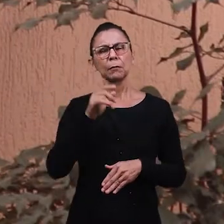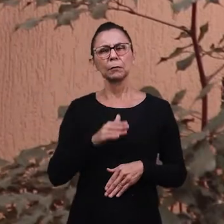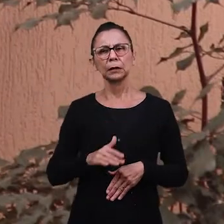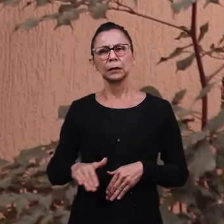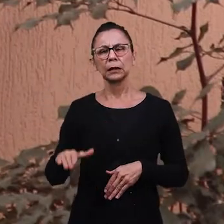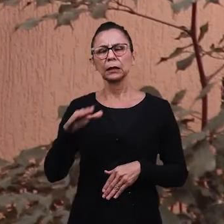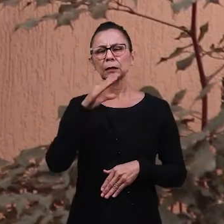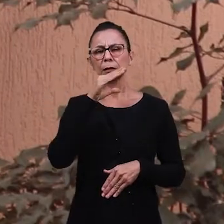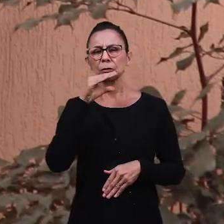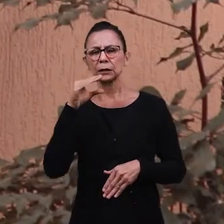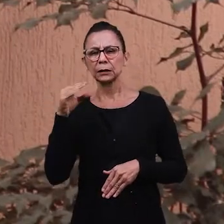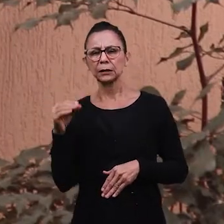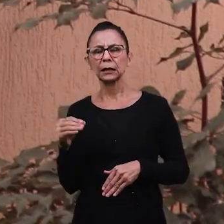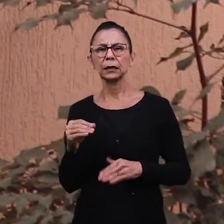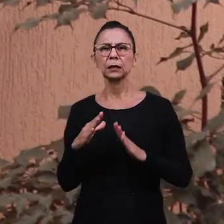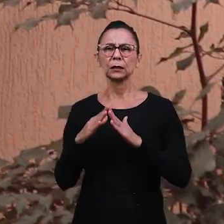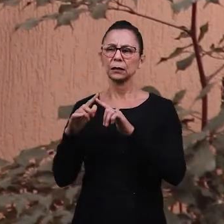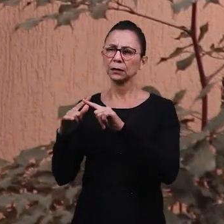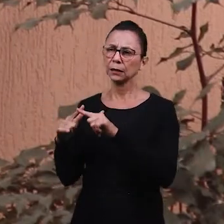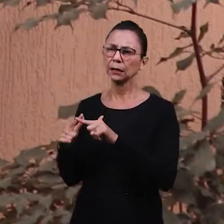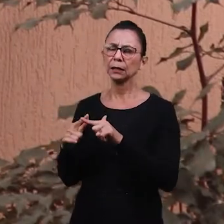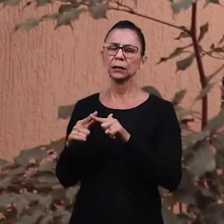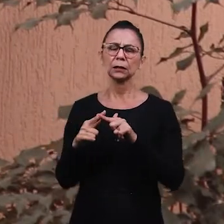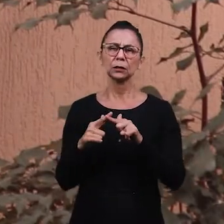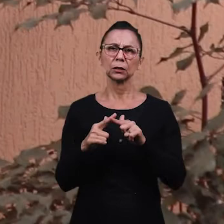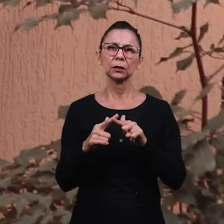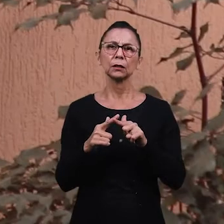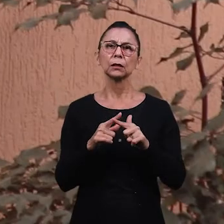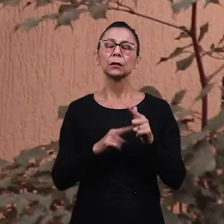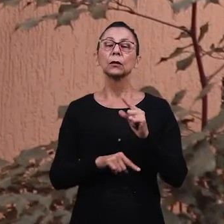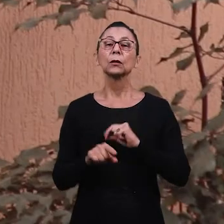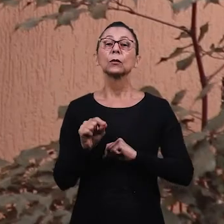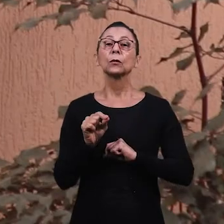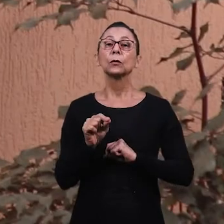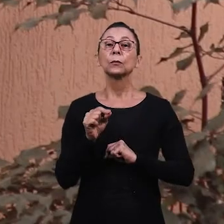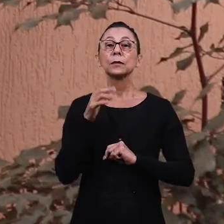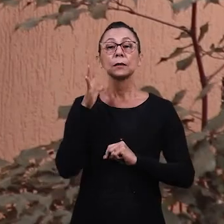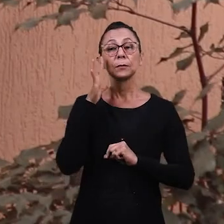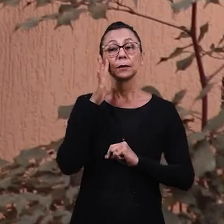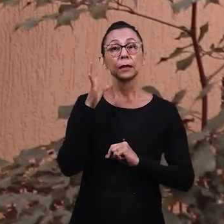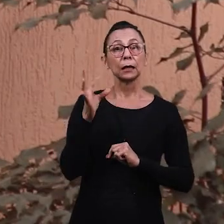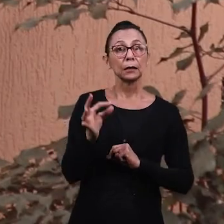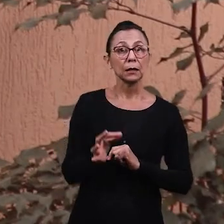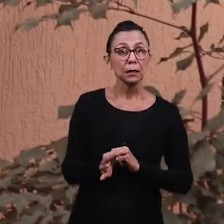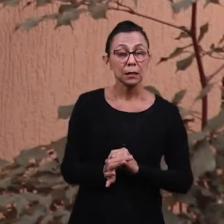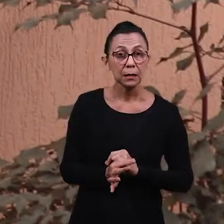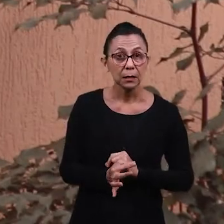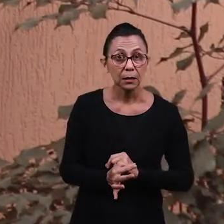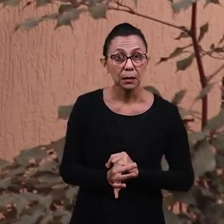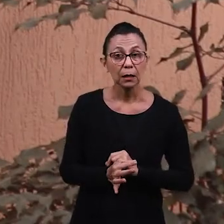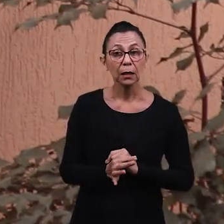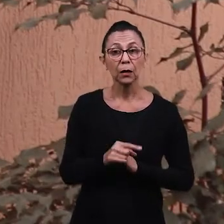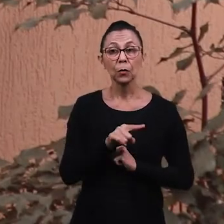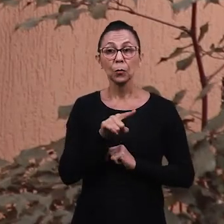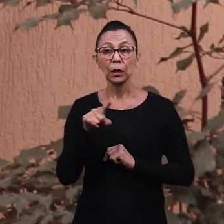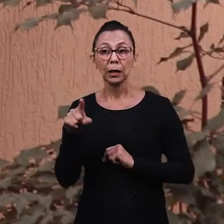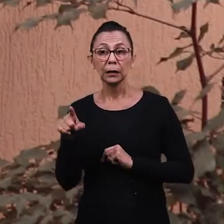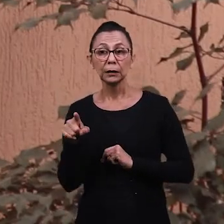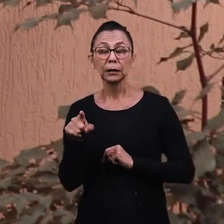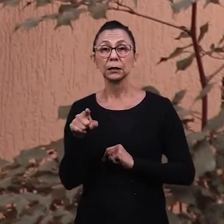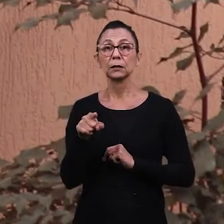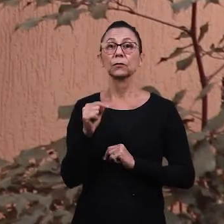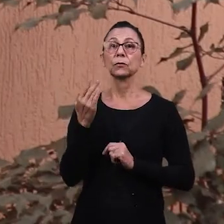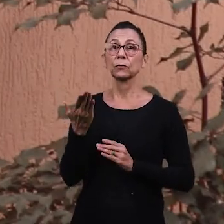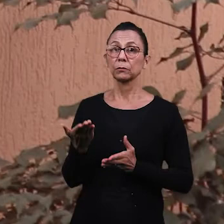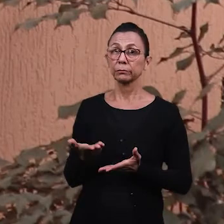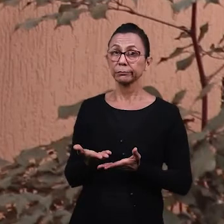quotidiennement. Donc, basiquement, pensons de notre enfant, de notre adolescent, dans l'église, dans la classe. Et